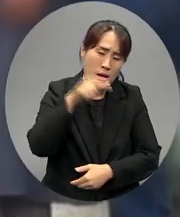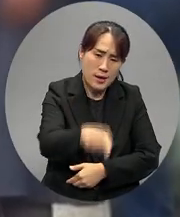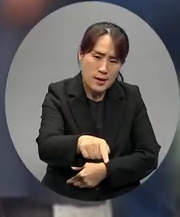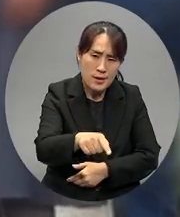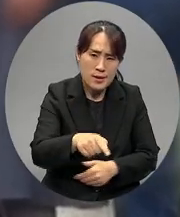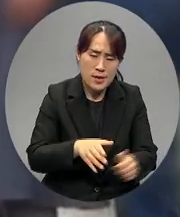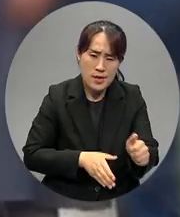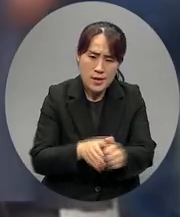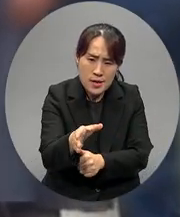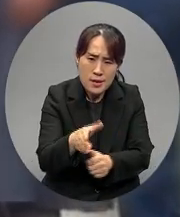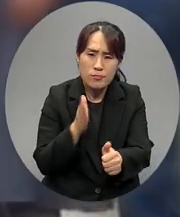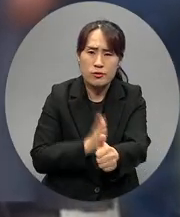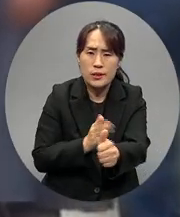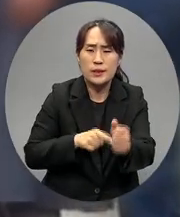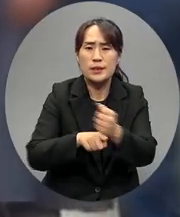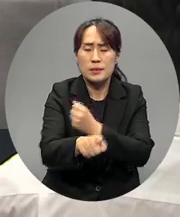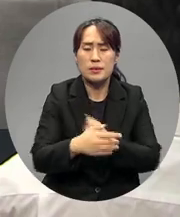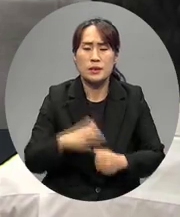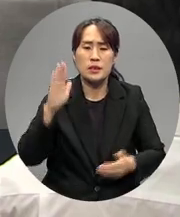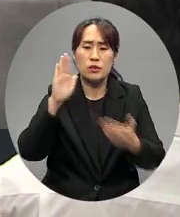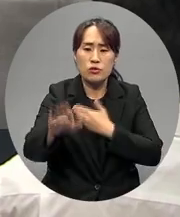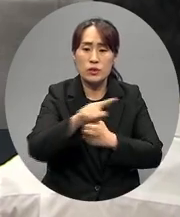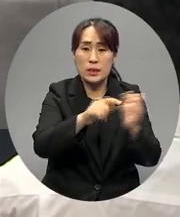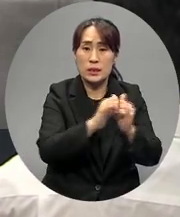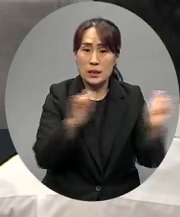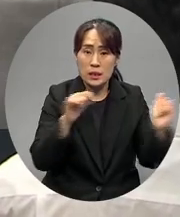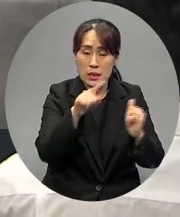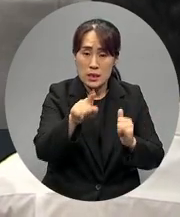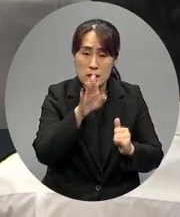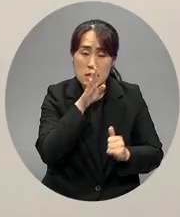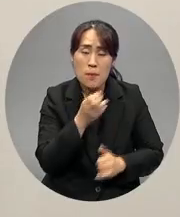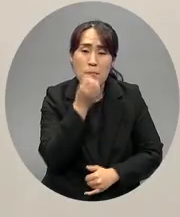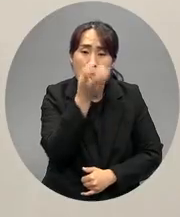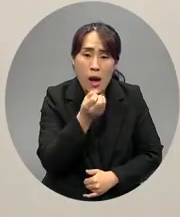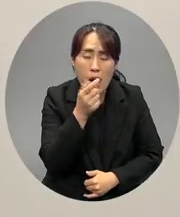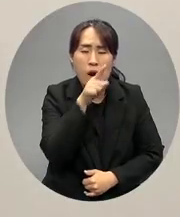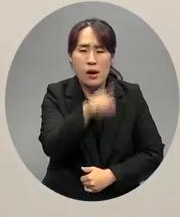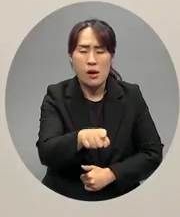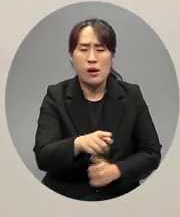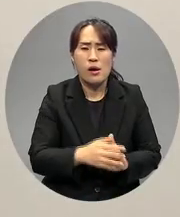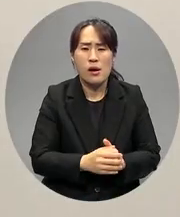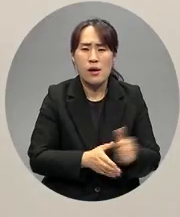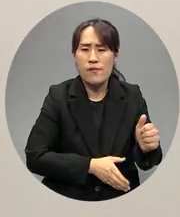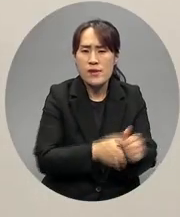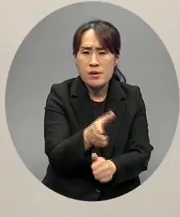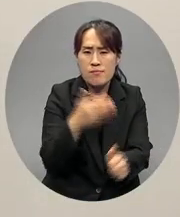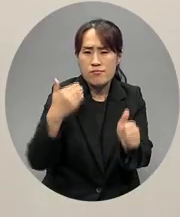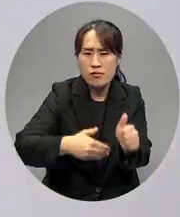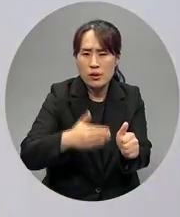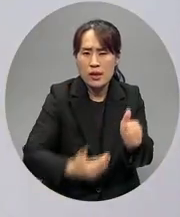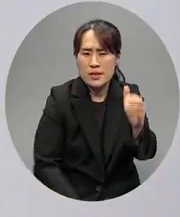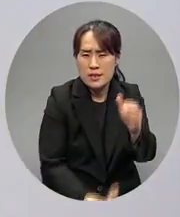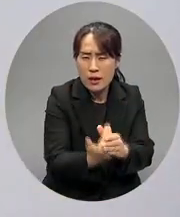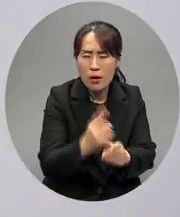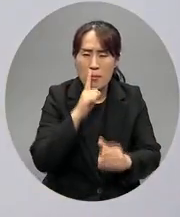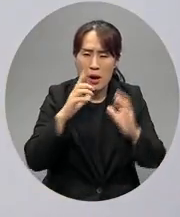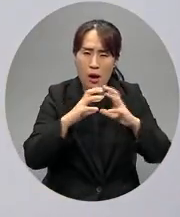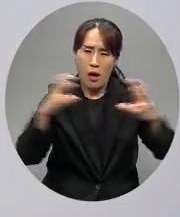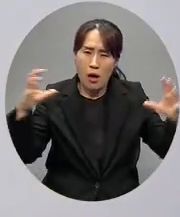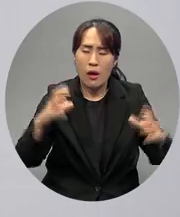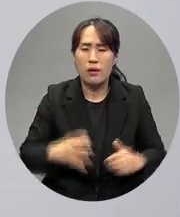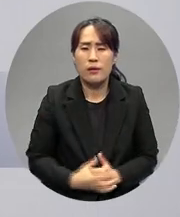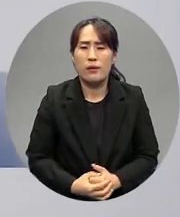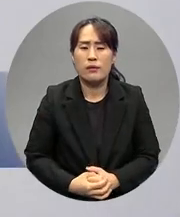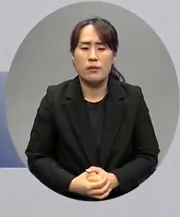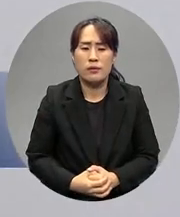손을 봐달라는 내용이었는데 이후 해당 주민이 이 사실을 폭로하면서 이른바 테러 사주 의혹으로 큰 논란이 됐습니다.